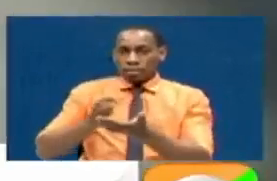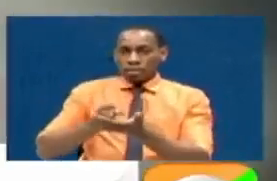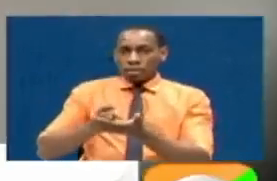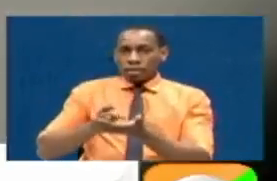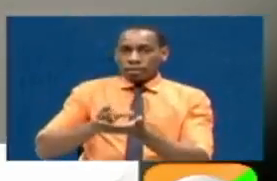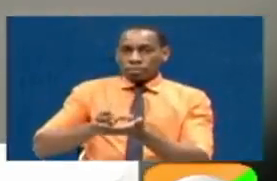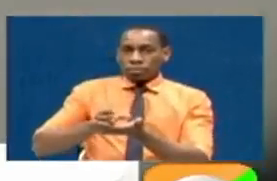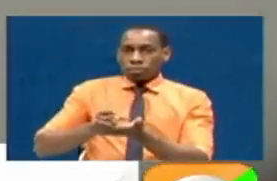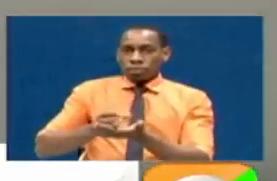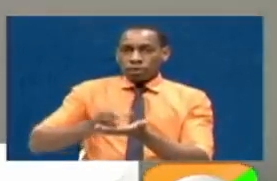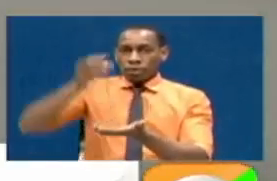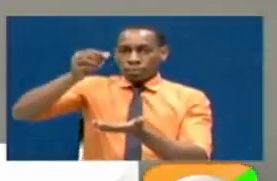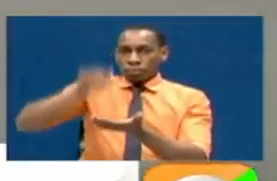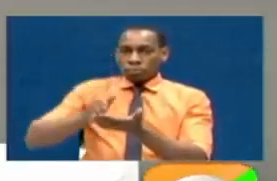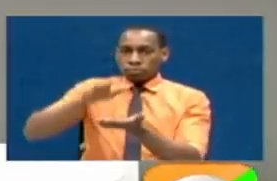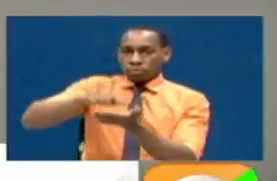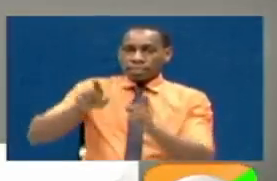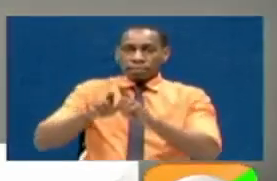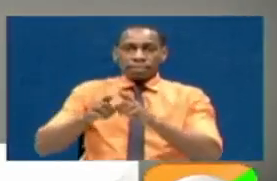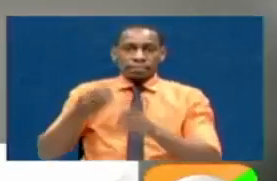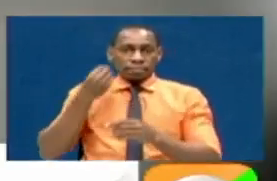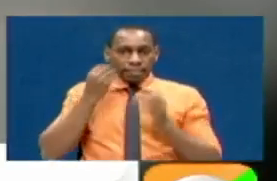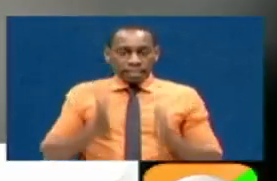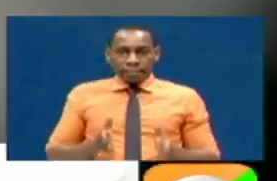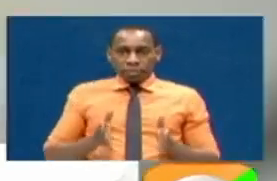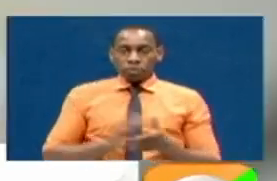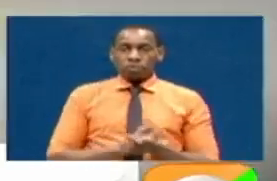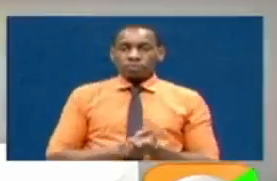mvinyo kama mgonjwa wao wa siku.